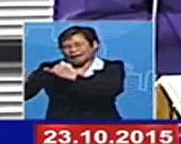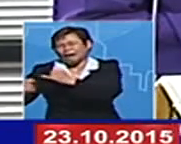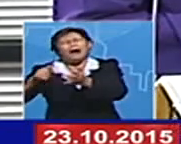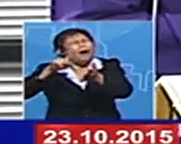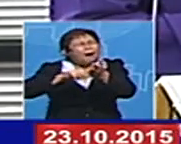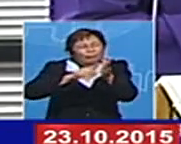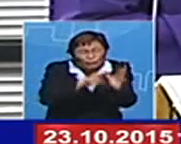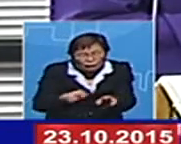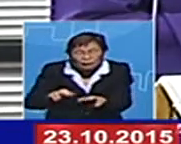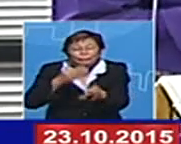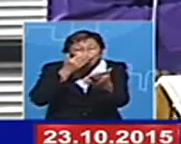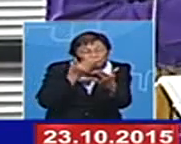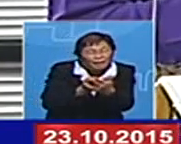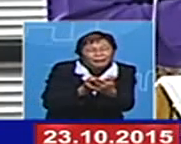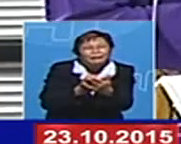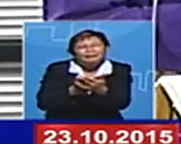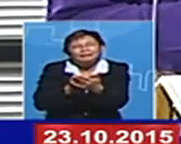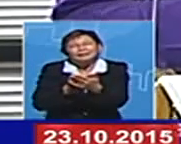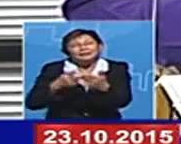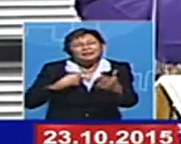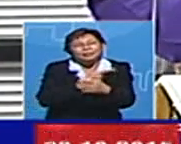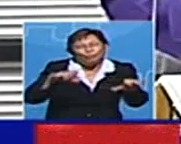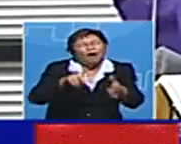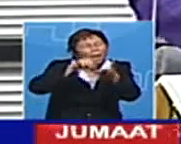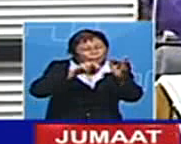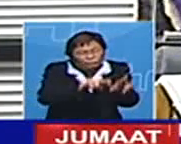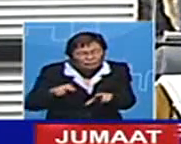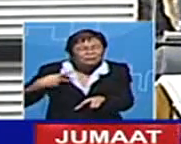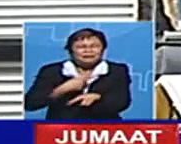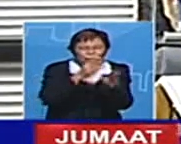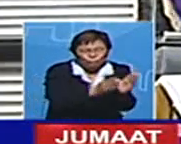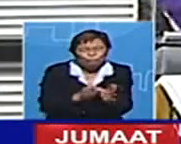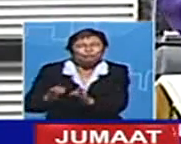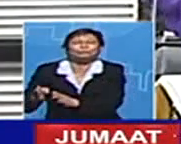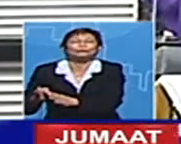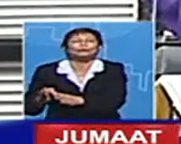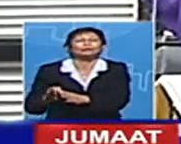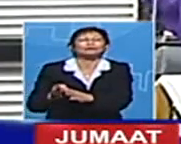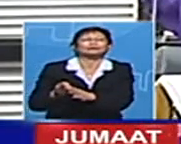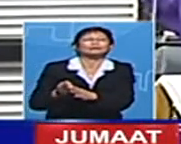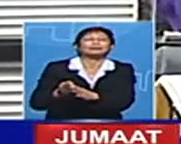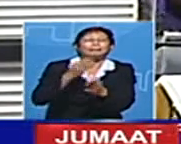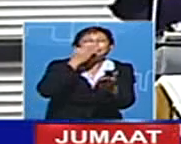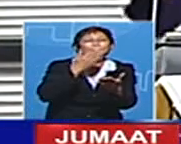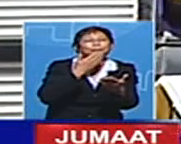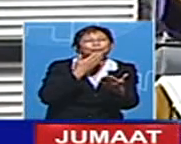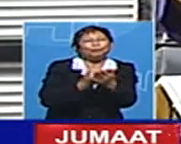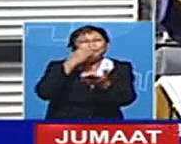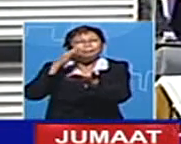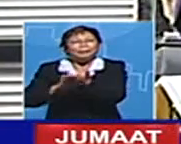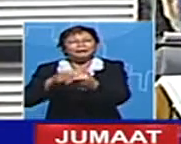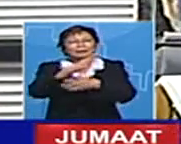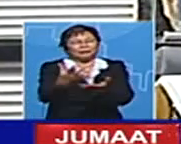dibuat sedemikian apa pun rencana yang disusun hukumhakam dan Rasmi bernegara seperti